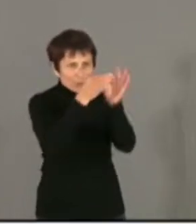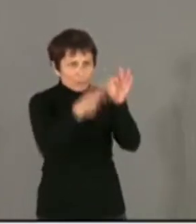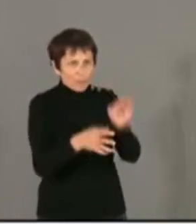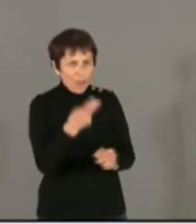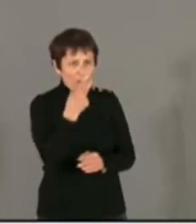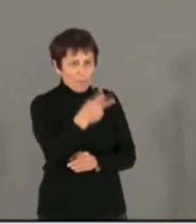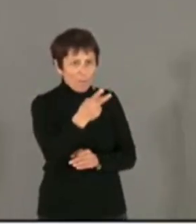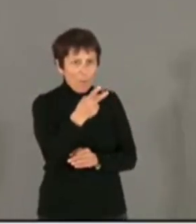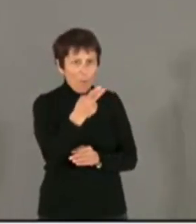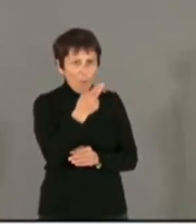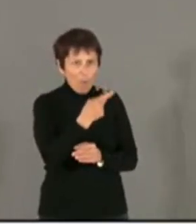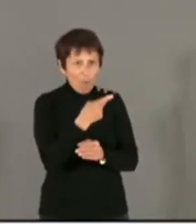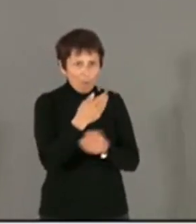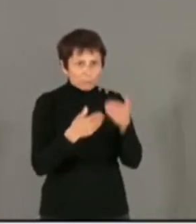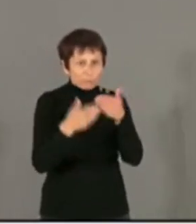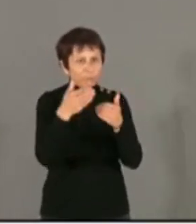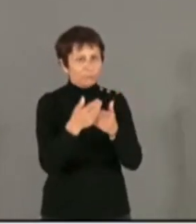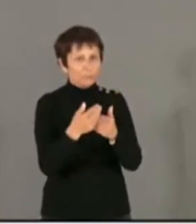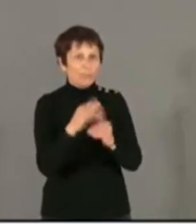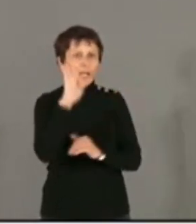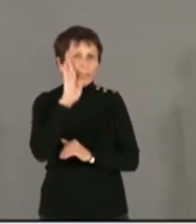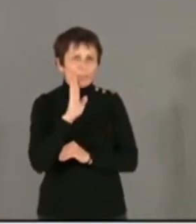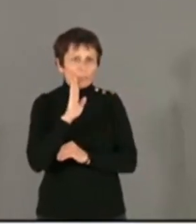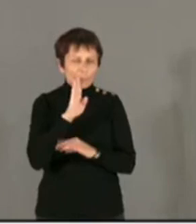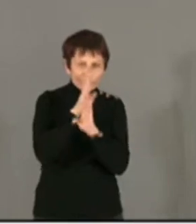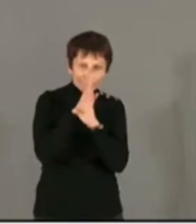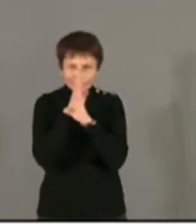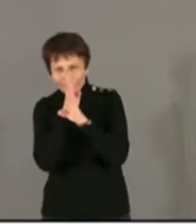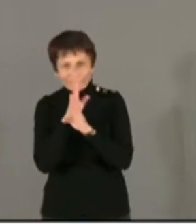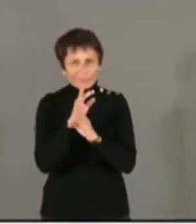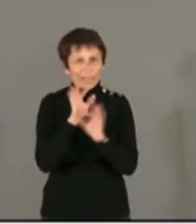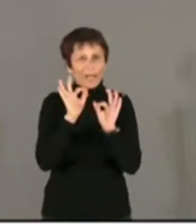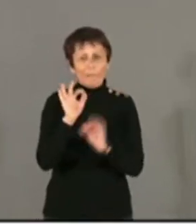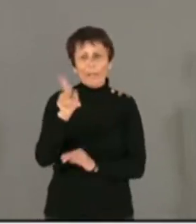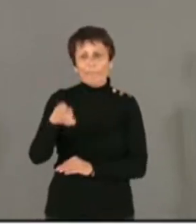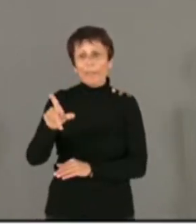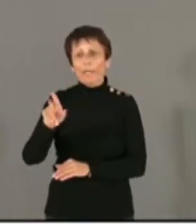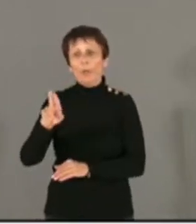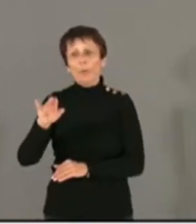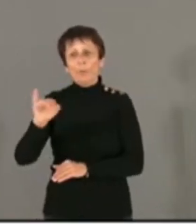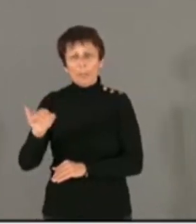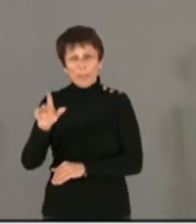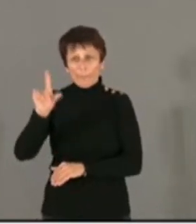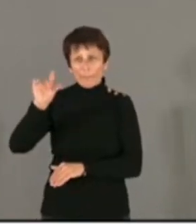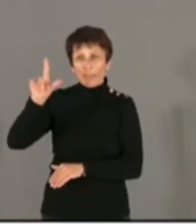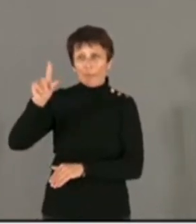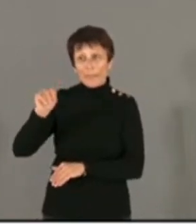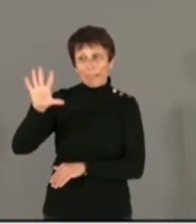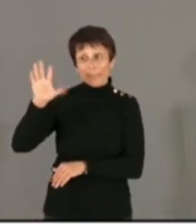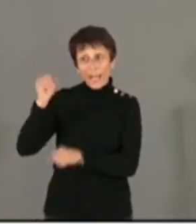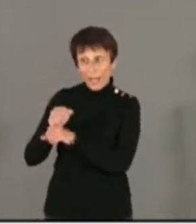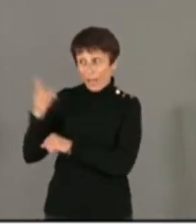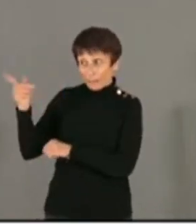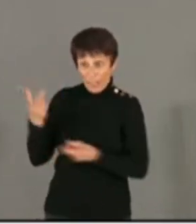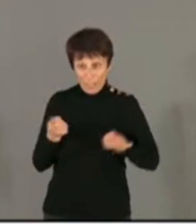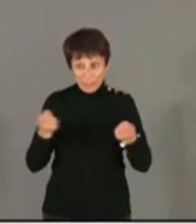vos réalisations. Alors cessez d'essayer de vous planquer derrière le PLUI. Vous avez été aux manettes pendant 25 ans et vous avez bétonné cette